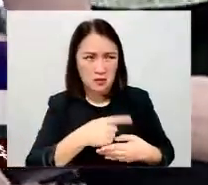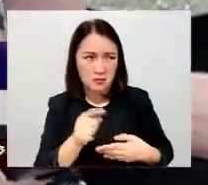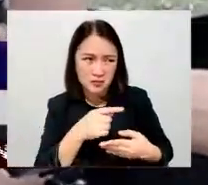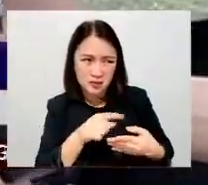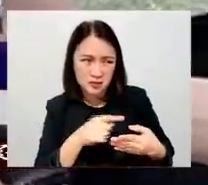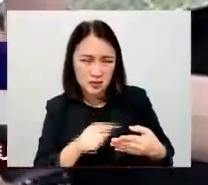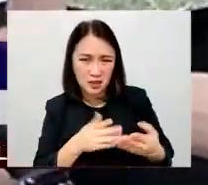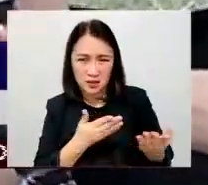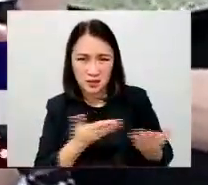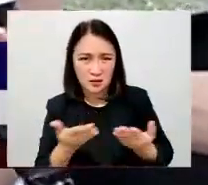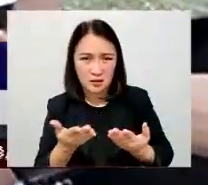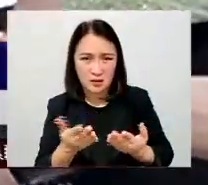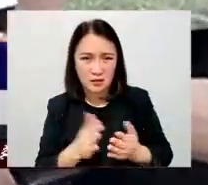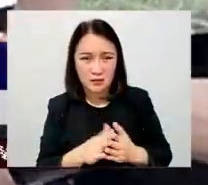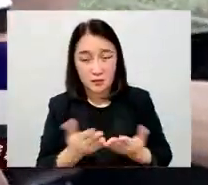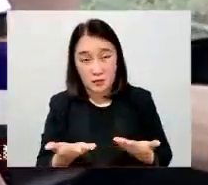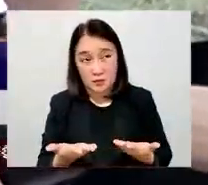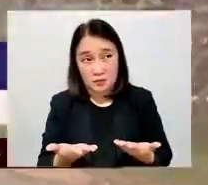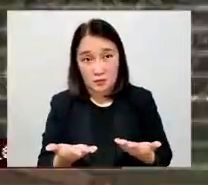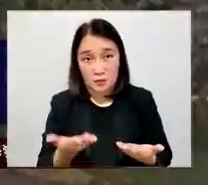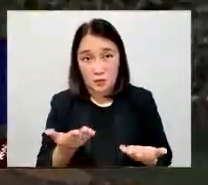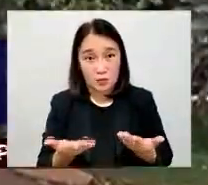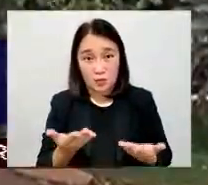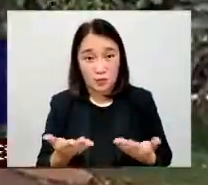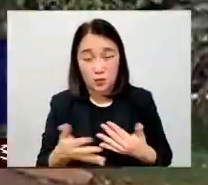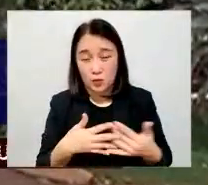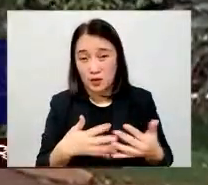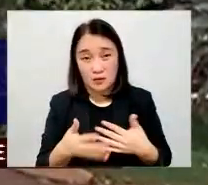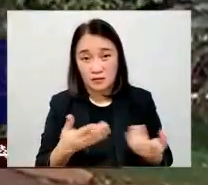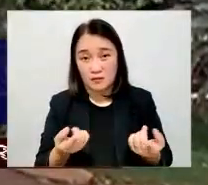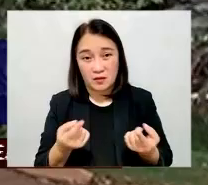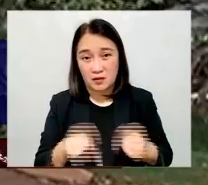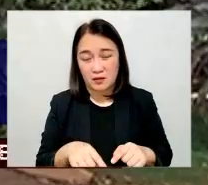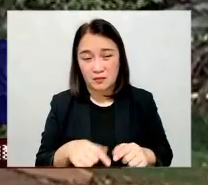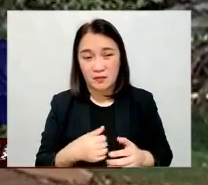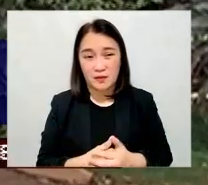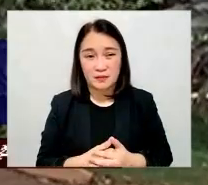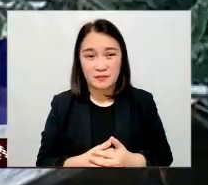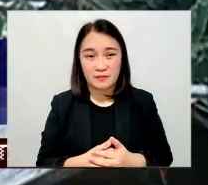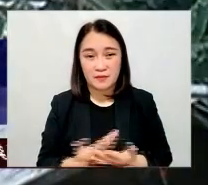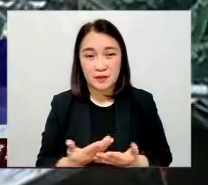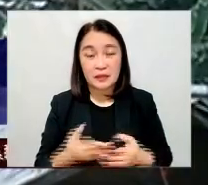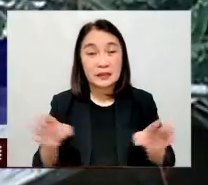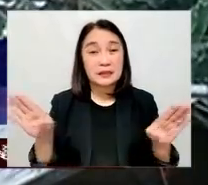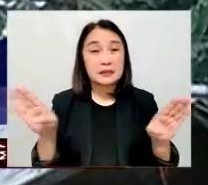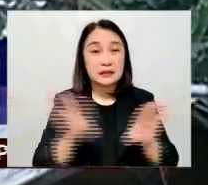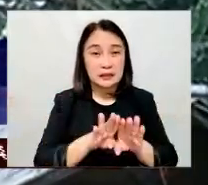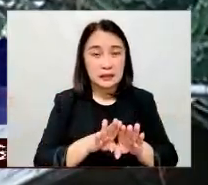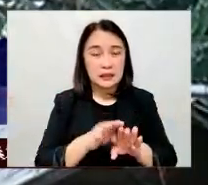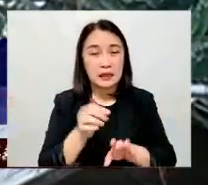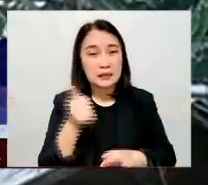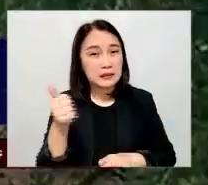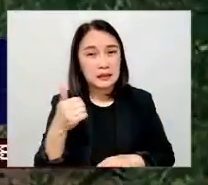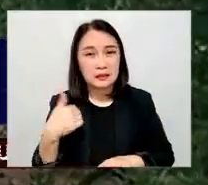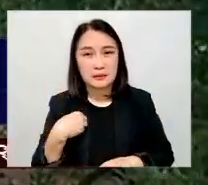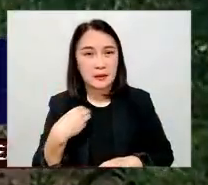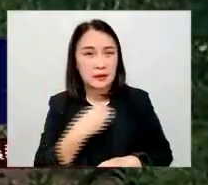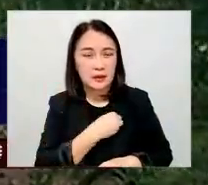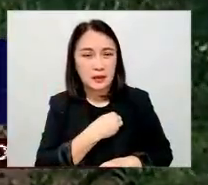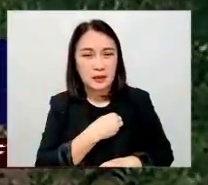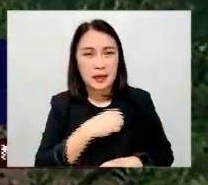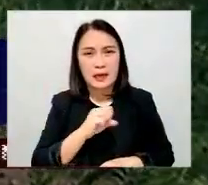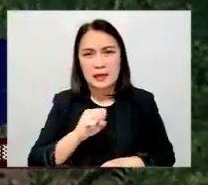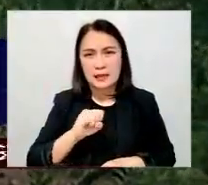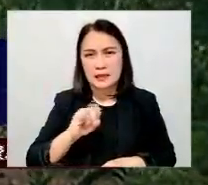mangyari sa kinabukasan. Sa ngayon, isinara sa mga hindi miyembro ng Socorro ang sitio Kapian kung